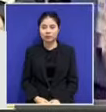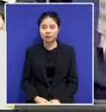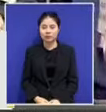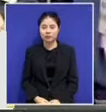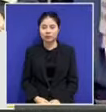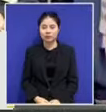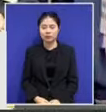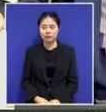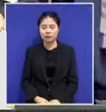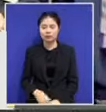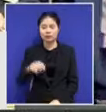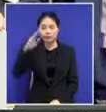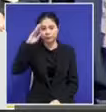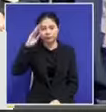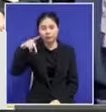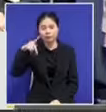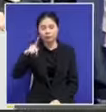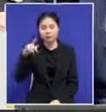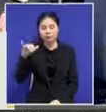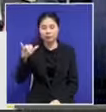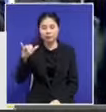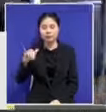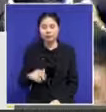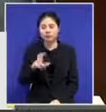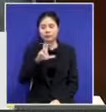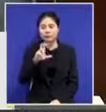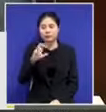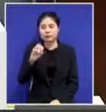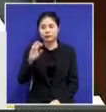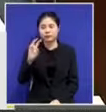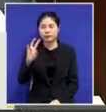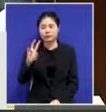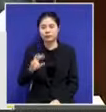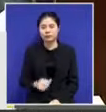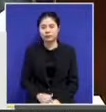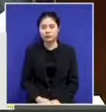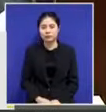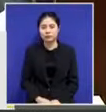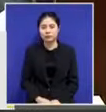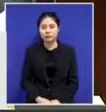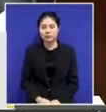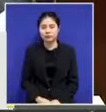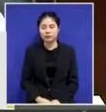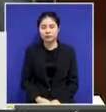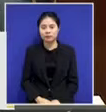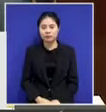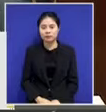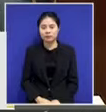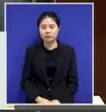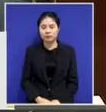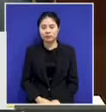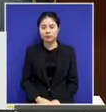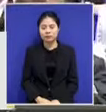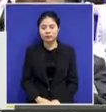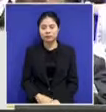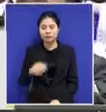พลเอกประยุทธ์จันทร์โอชาครับ 307นางประภาสีสุฉันทบุตร พลเอกประ